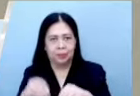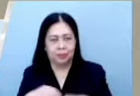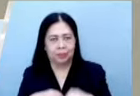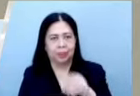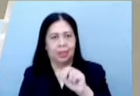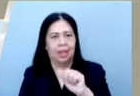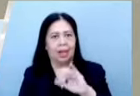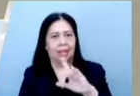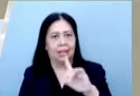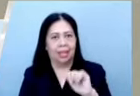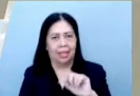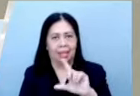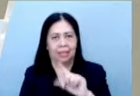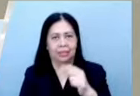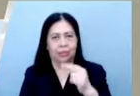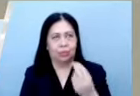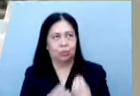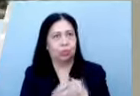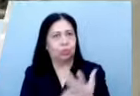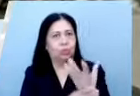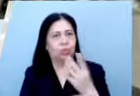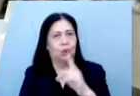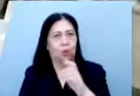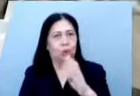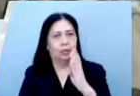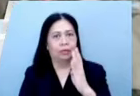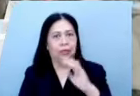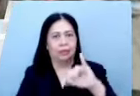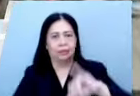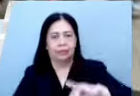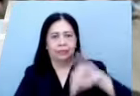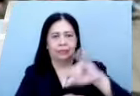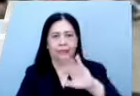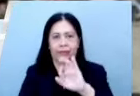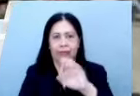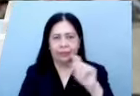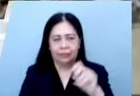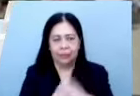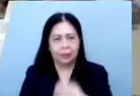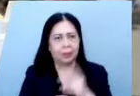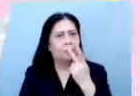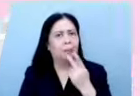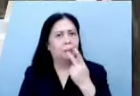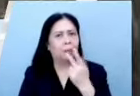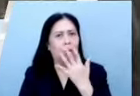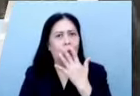na hanggang 140 feet na may kapansing-pansing pink na mga bulaklak.